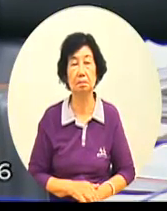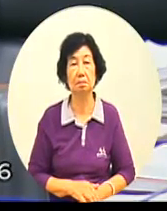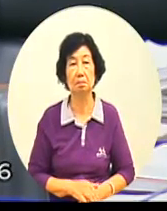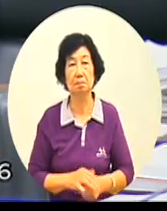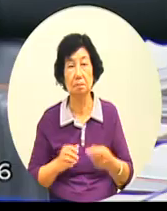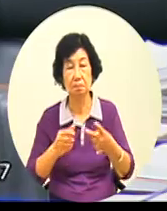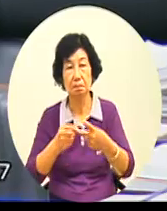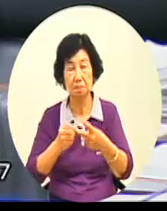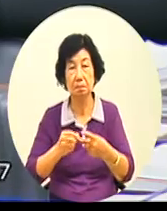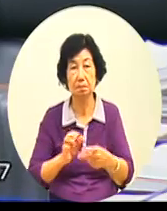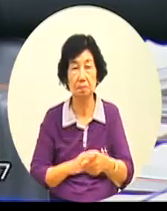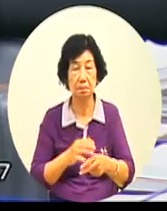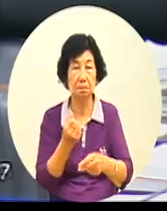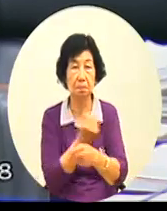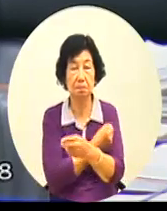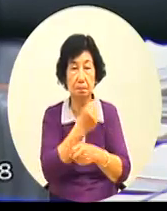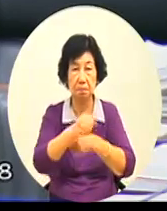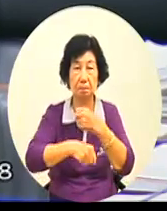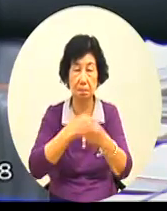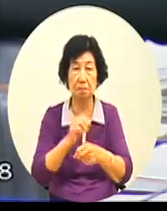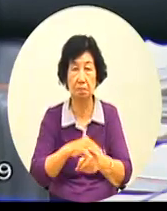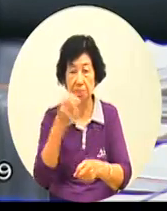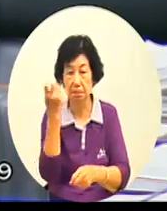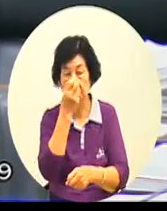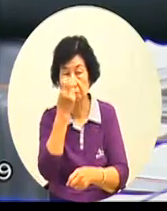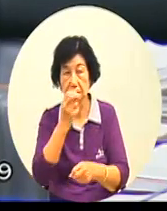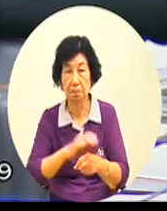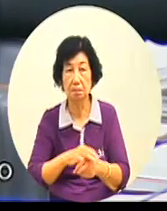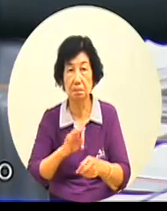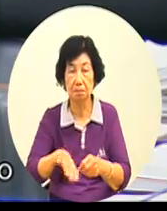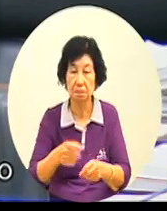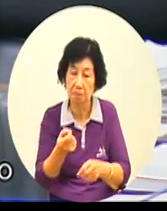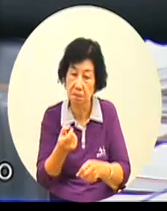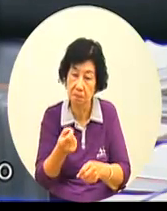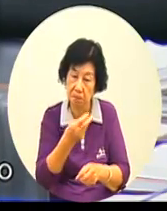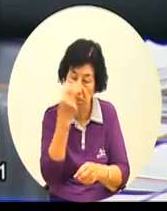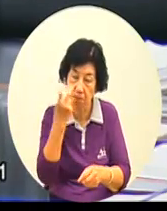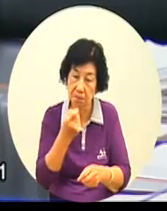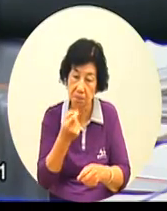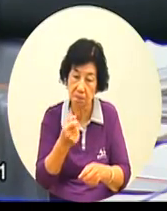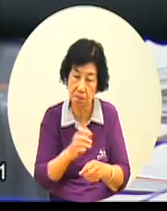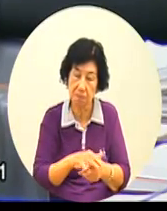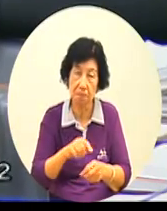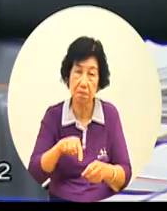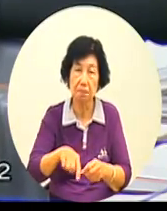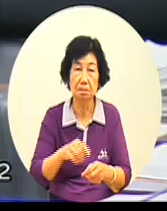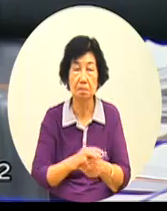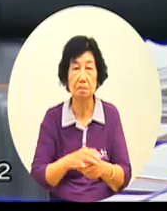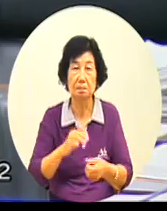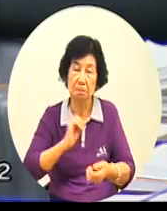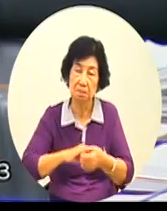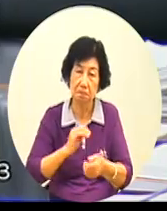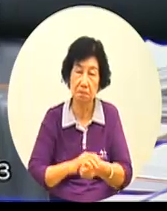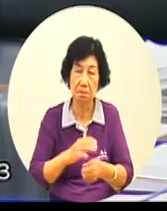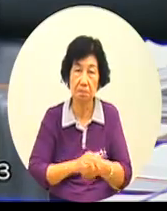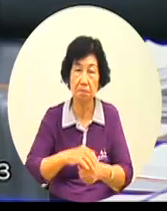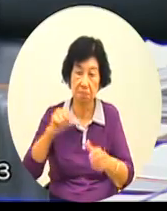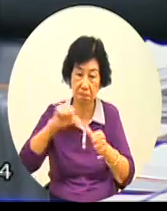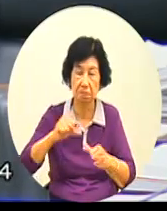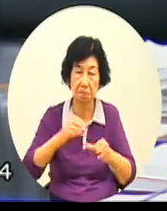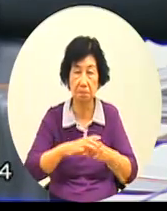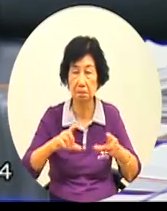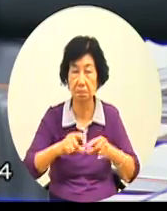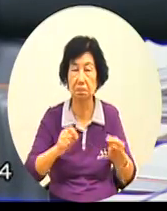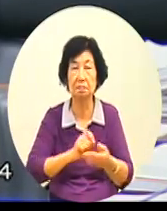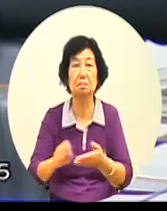认为劳动检查其实在很多小细节上你们是应该有点弹性， 是 不是动不动就拿法规出来了，好吧？ 谢